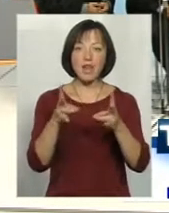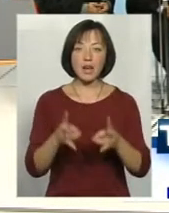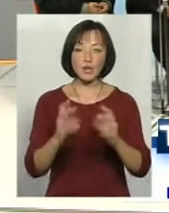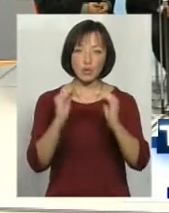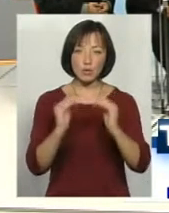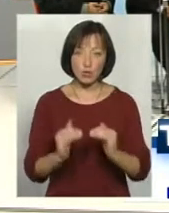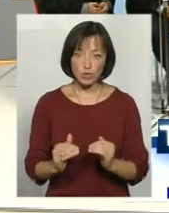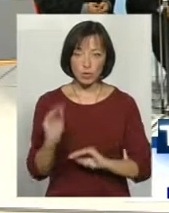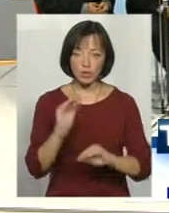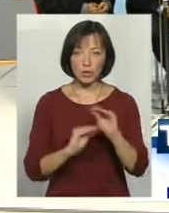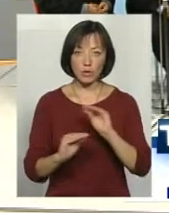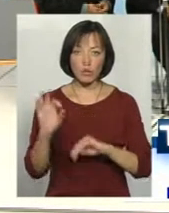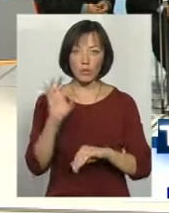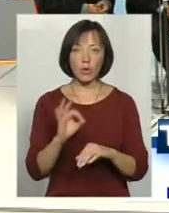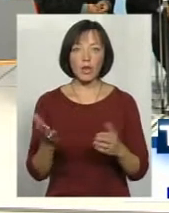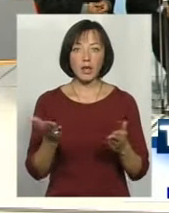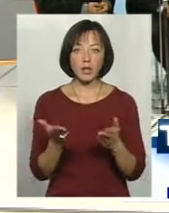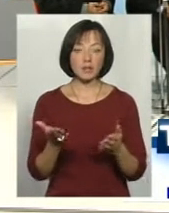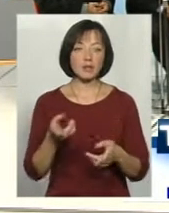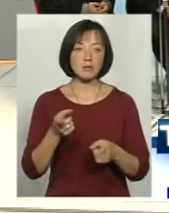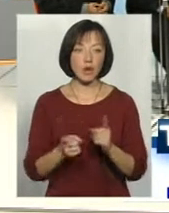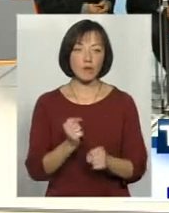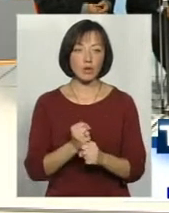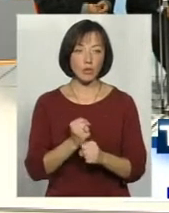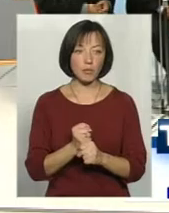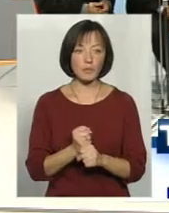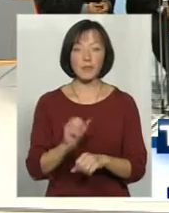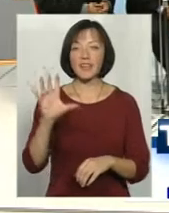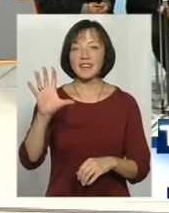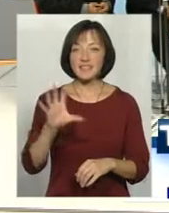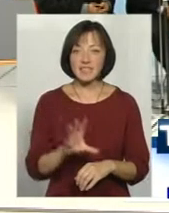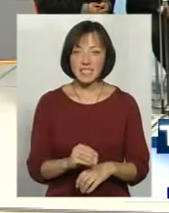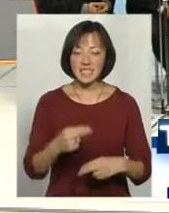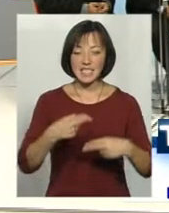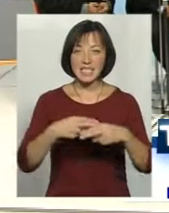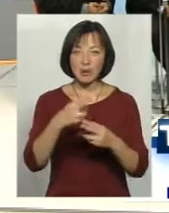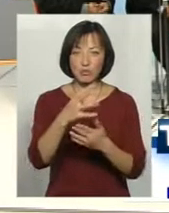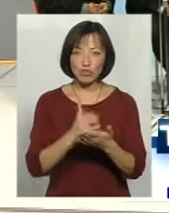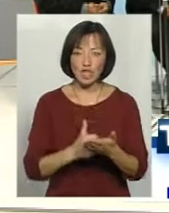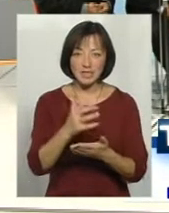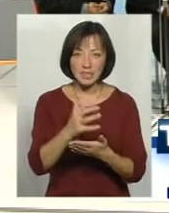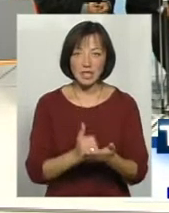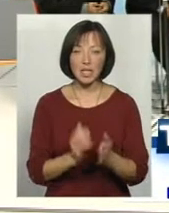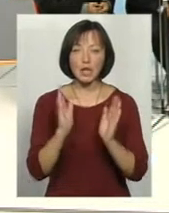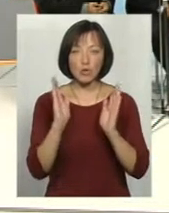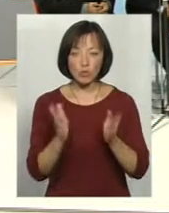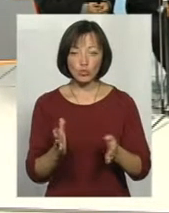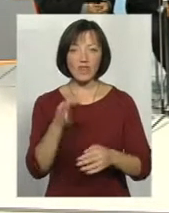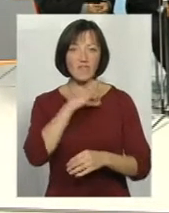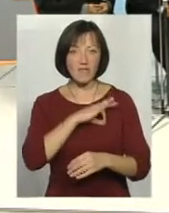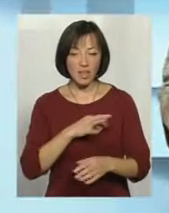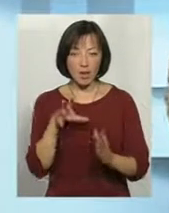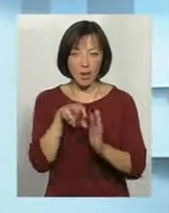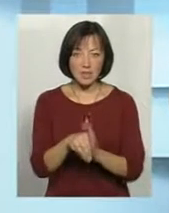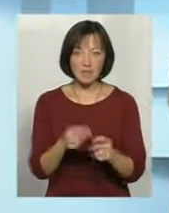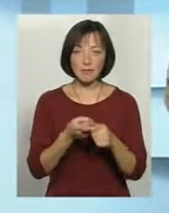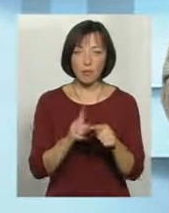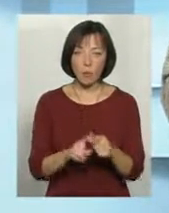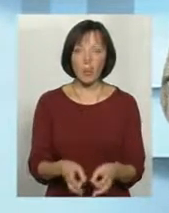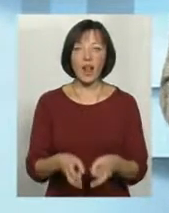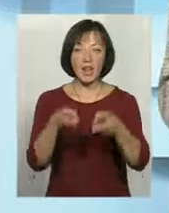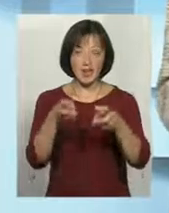інших, про які насправді довго можна говорити. Тобто всі запчастини, які будуть використані в цьому